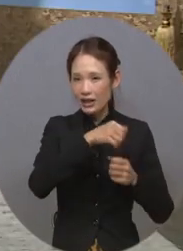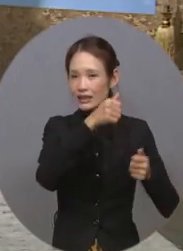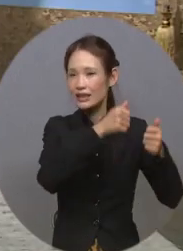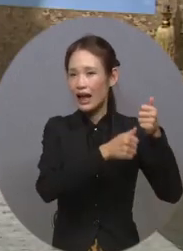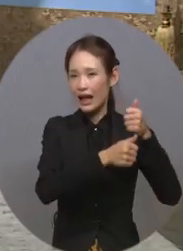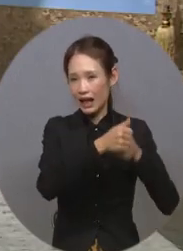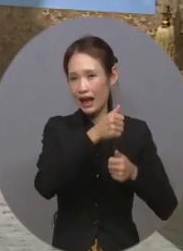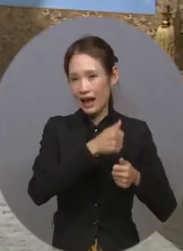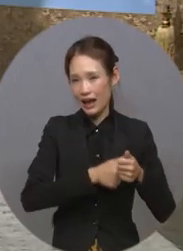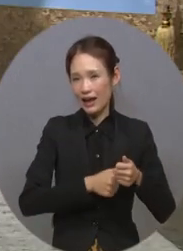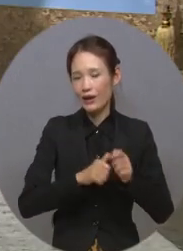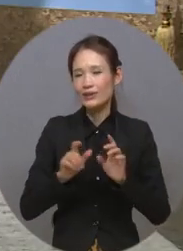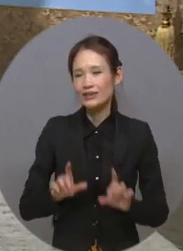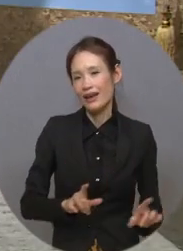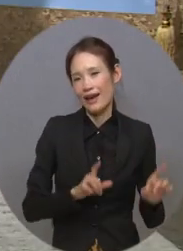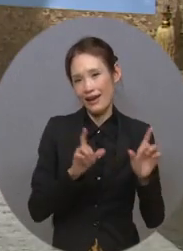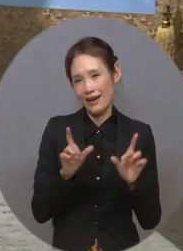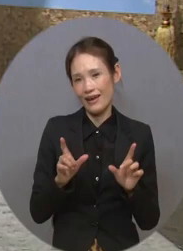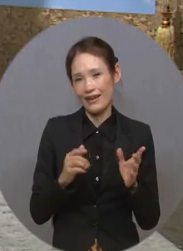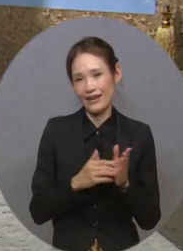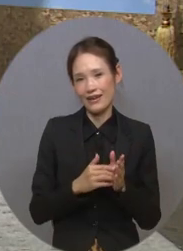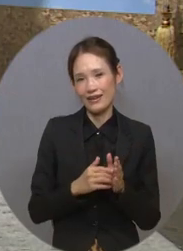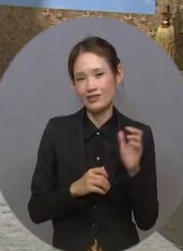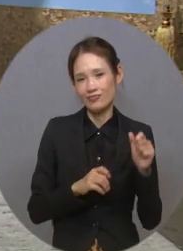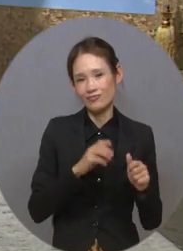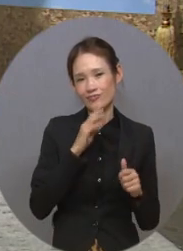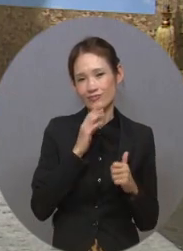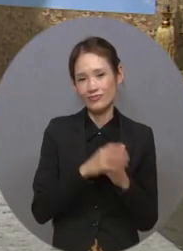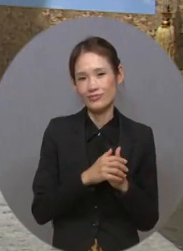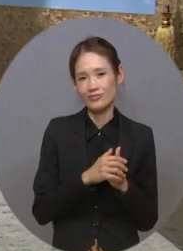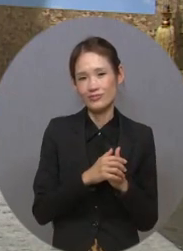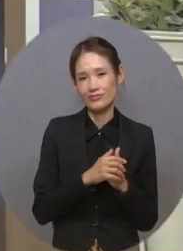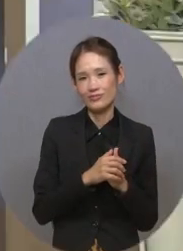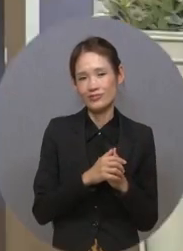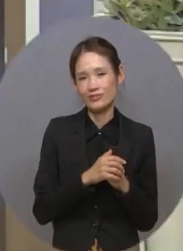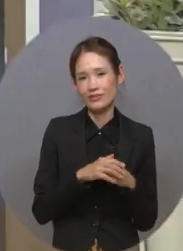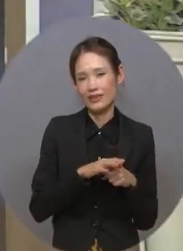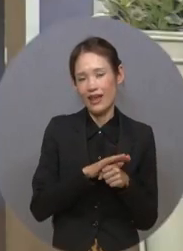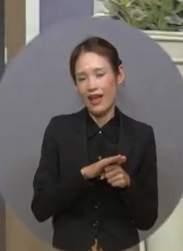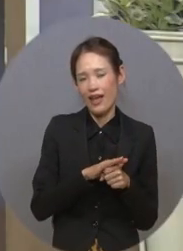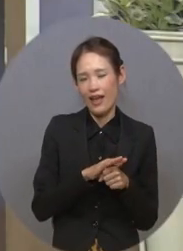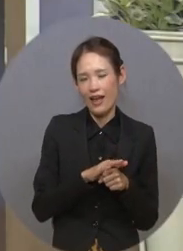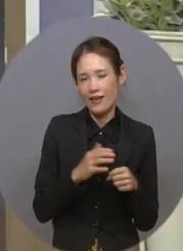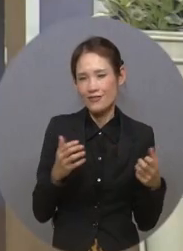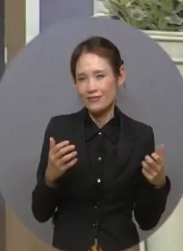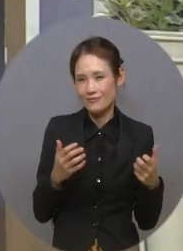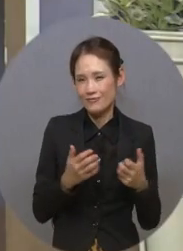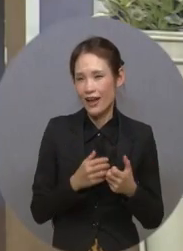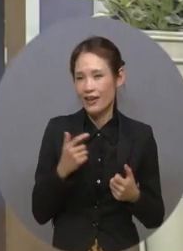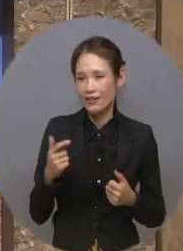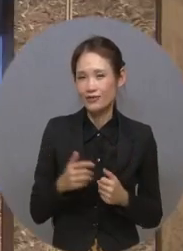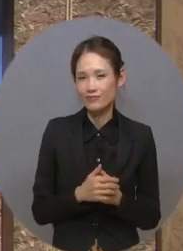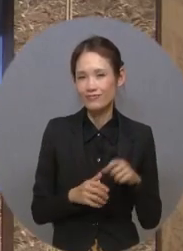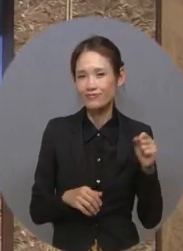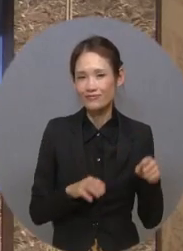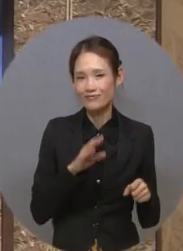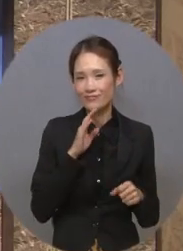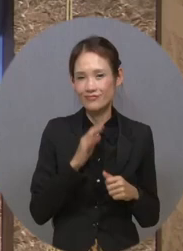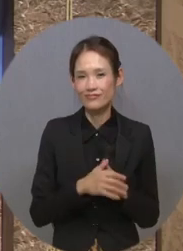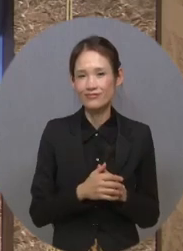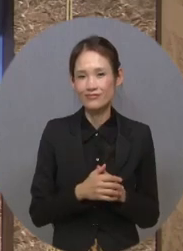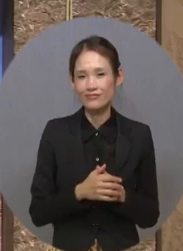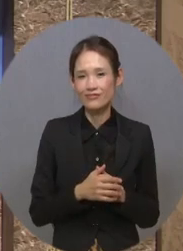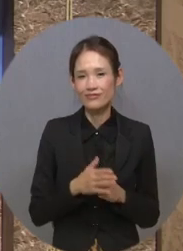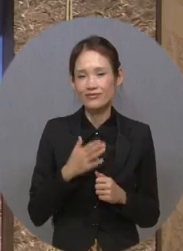양주시에 그렇죠. 살고 계시는군요. 그렇죠. 양주에 대한 이 애정이 굉장히 남다르시겠어요. 그럼요. 예.